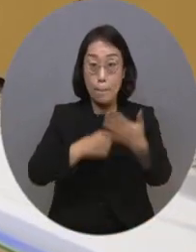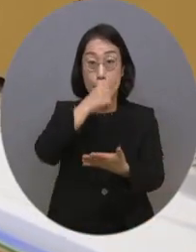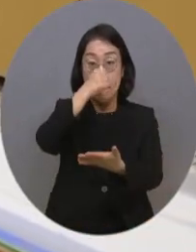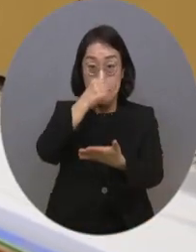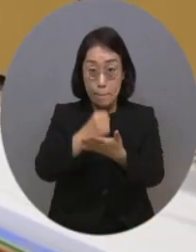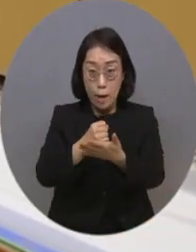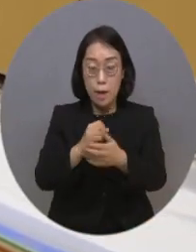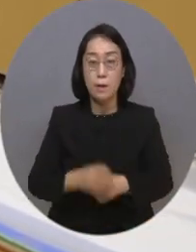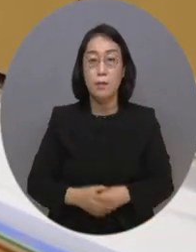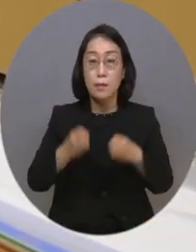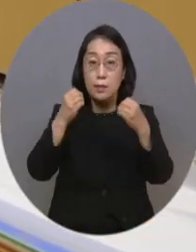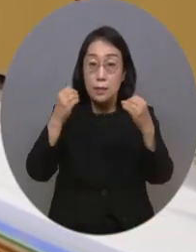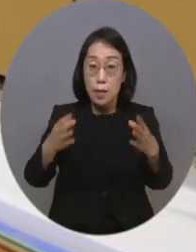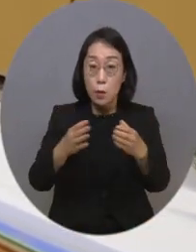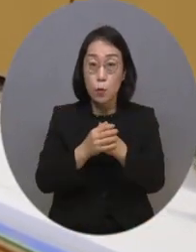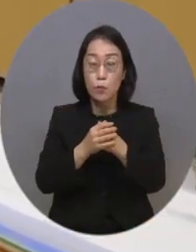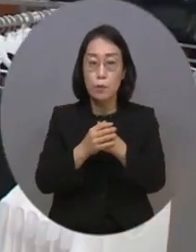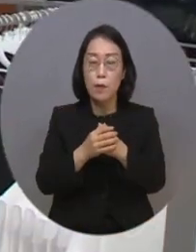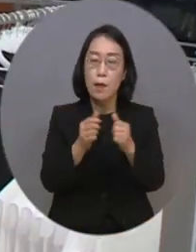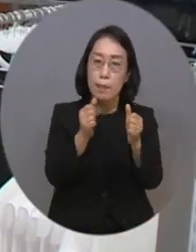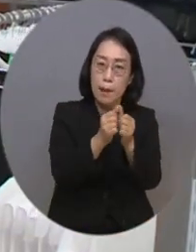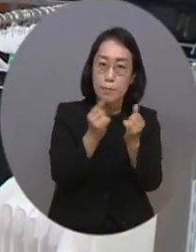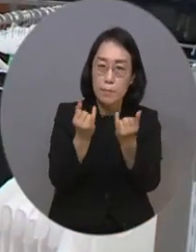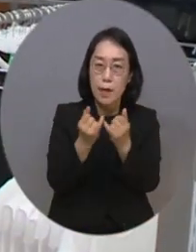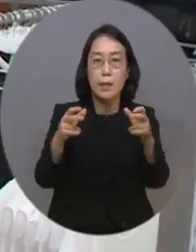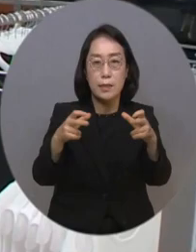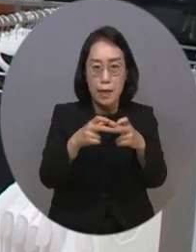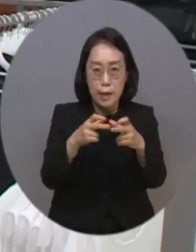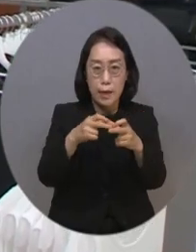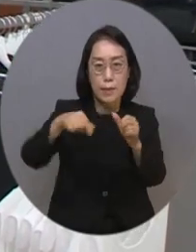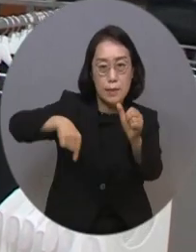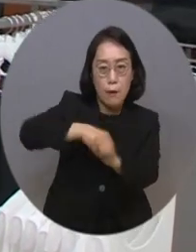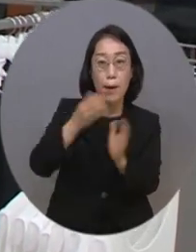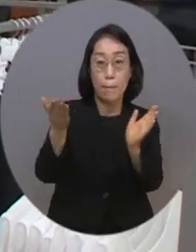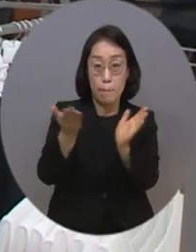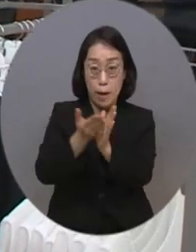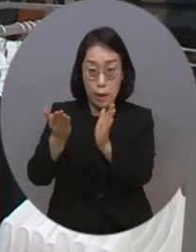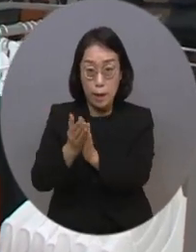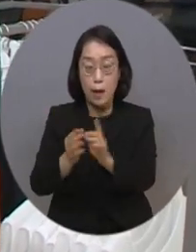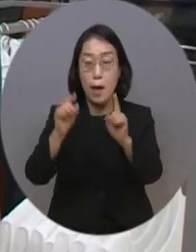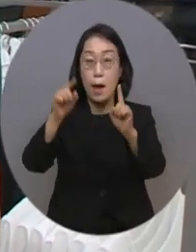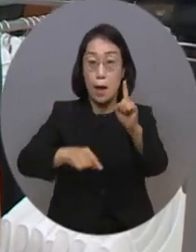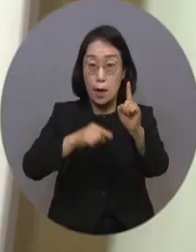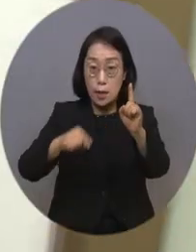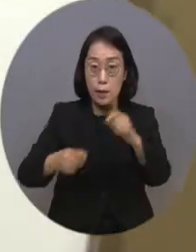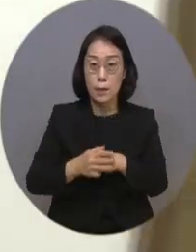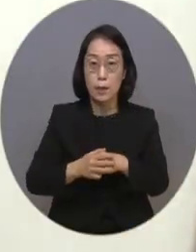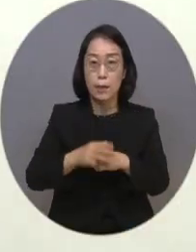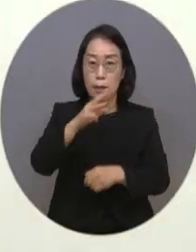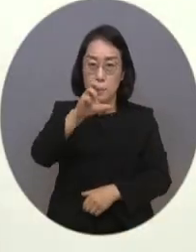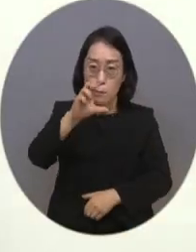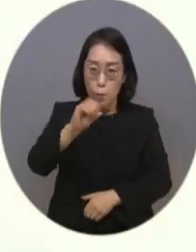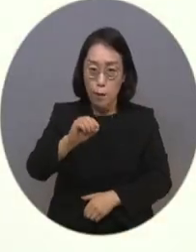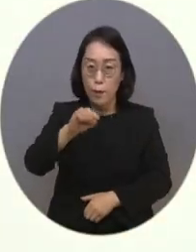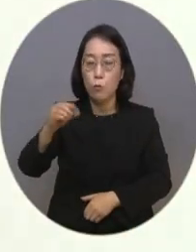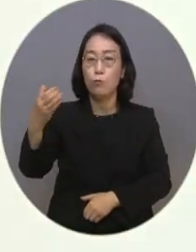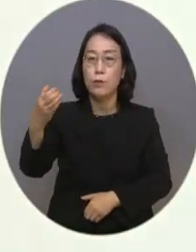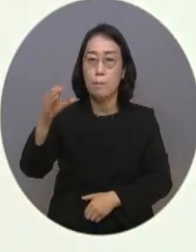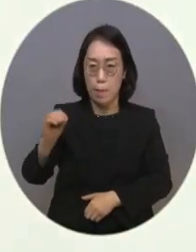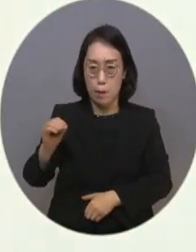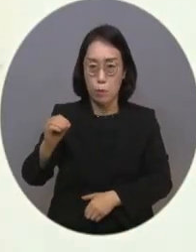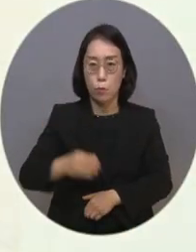신규 고용 장애인 근로자의 성별과 장애 정도에 따라 근로자 한 명당 월 35만 원에서 90만